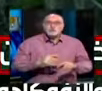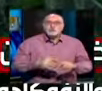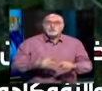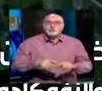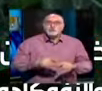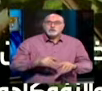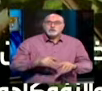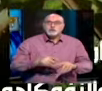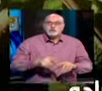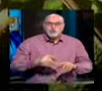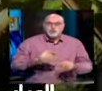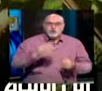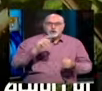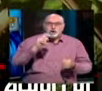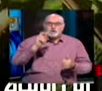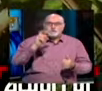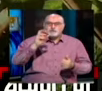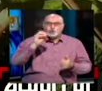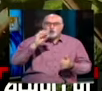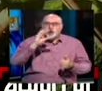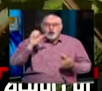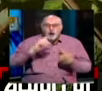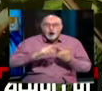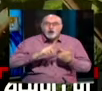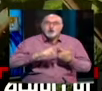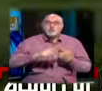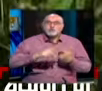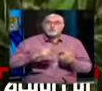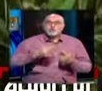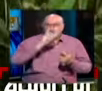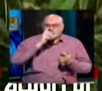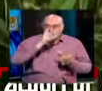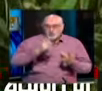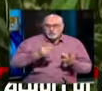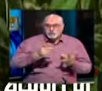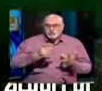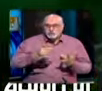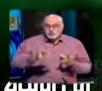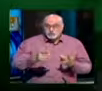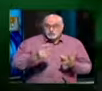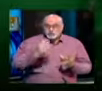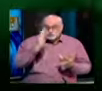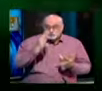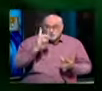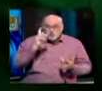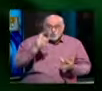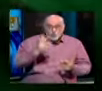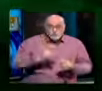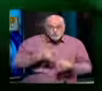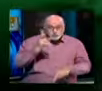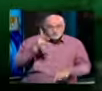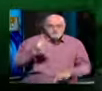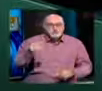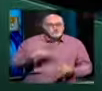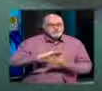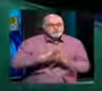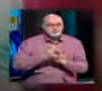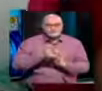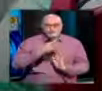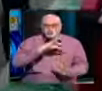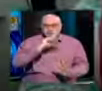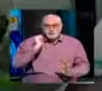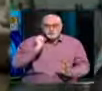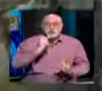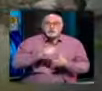الهندي والأفوكادو واللذين يستهلكان كميات كبيرة من المياه، غير آبه بأزمة